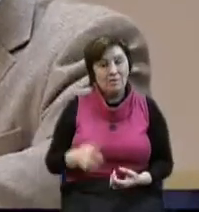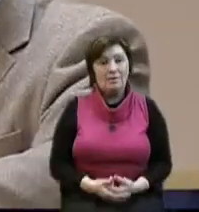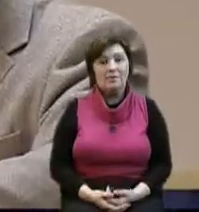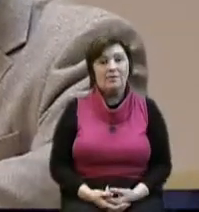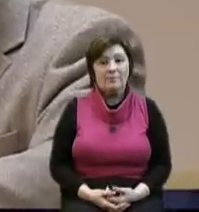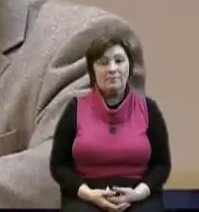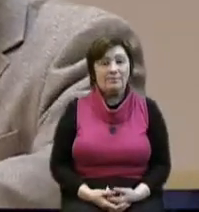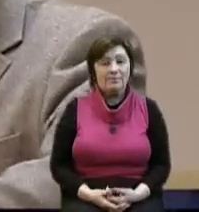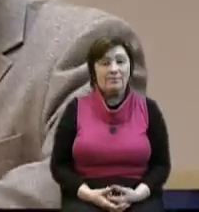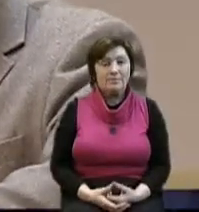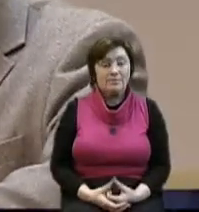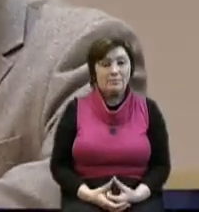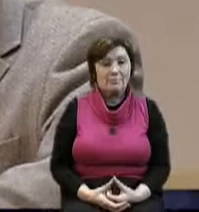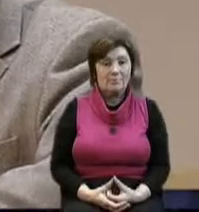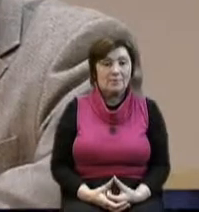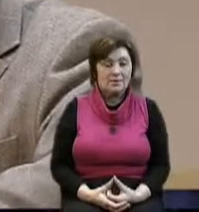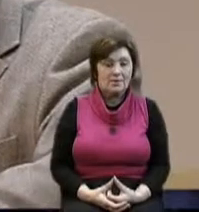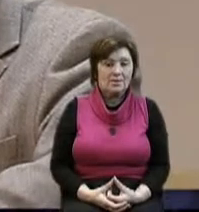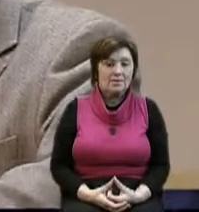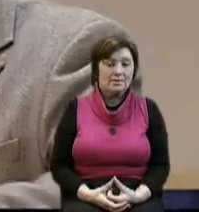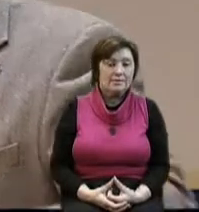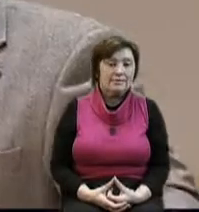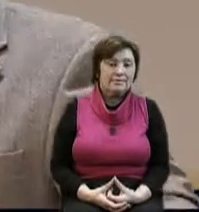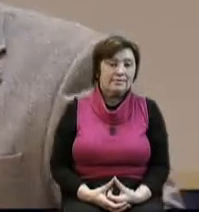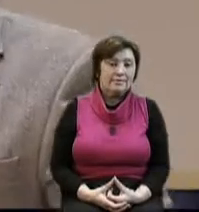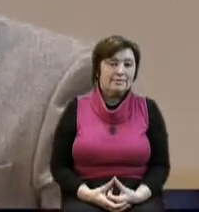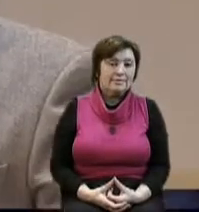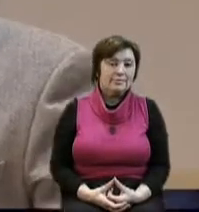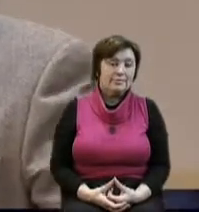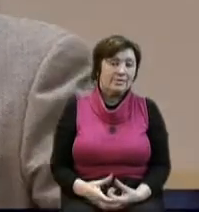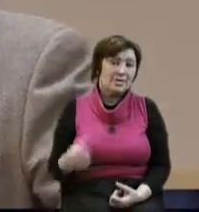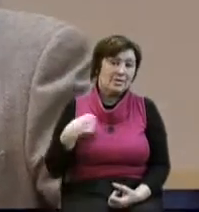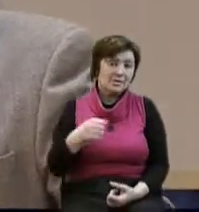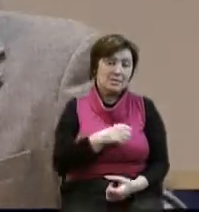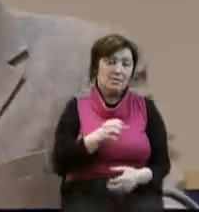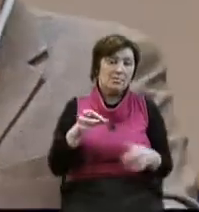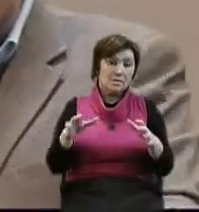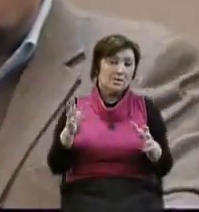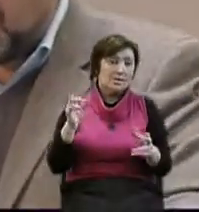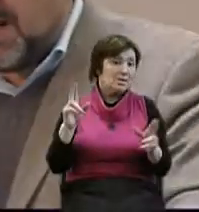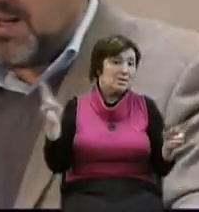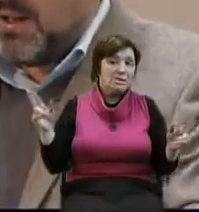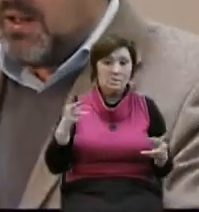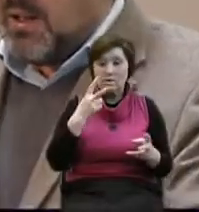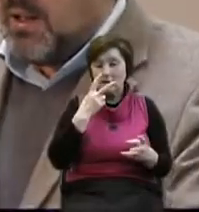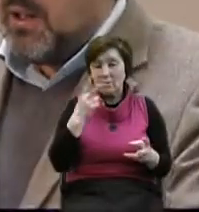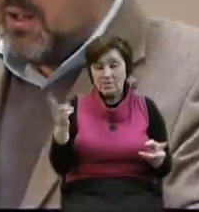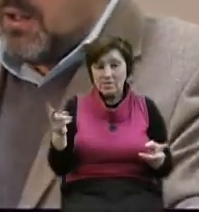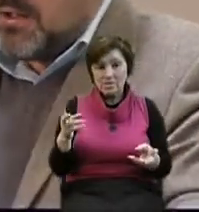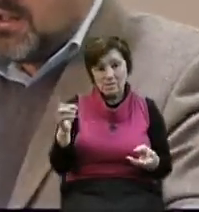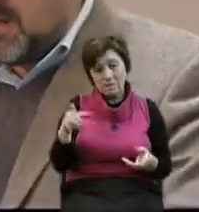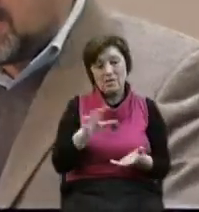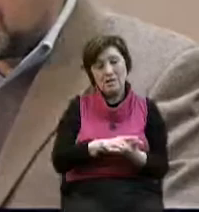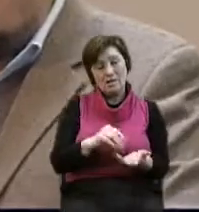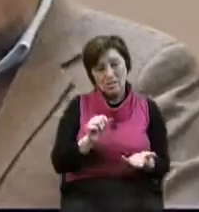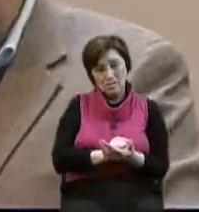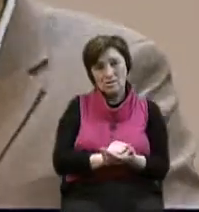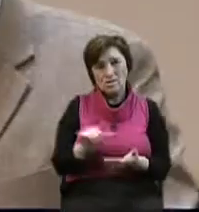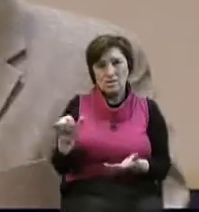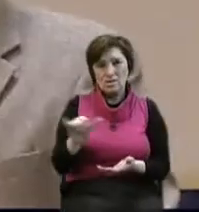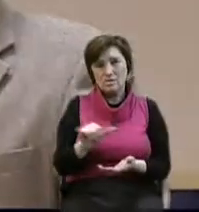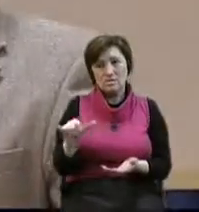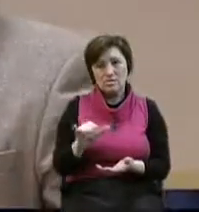что они проявляли это лицемерие. И на самом деле, когда никто не видел, они нарушали. И если это касалось